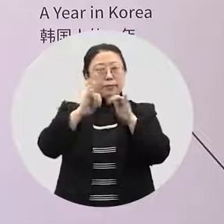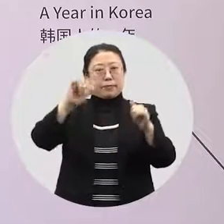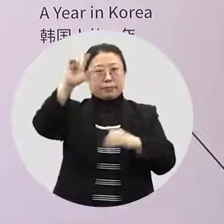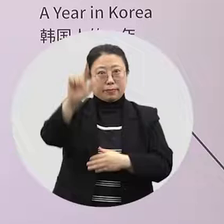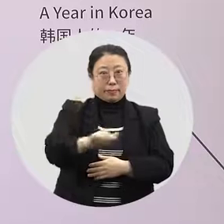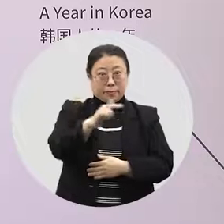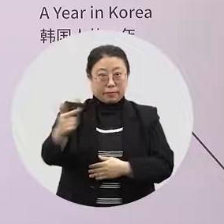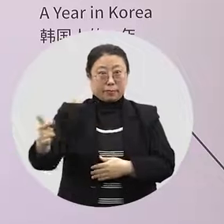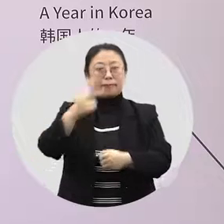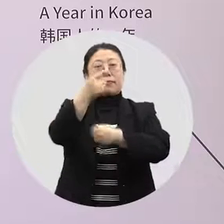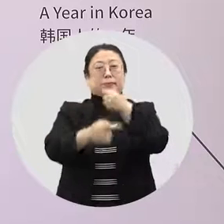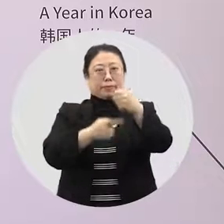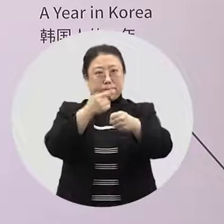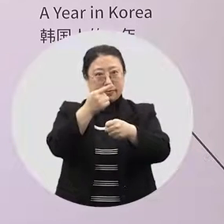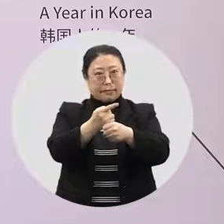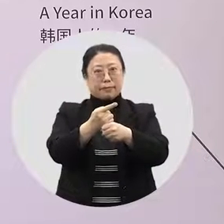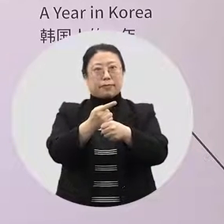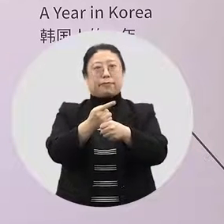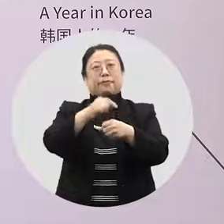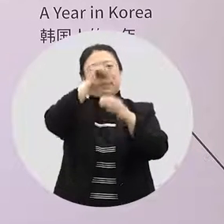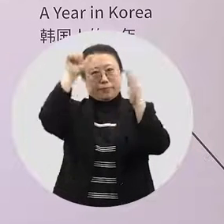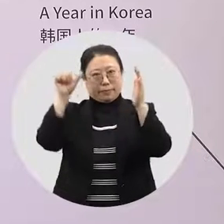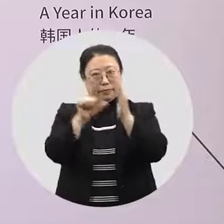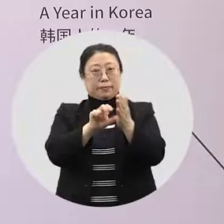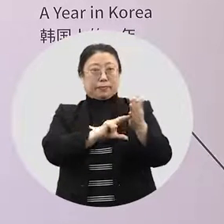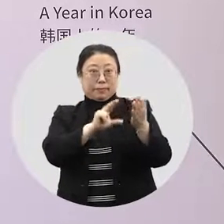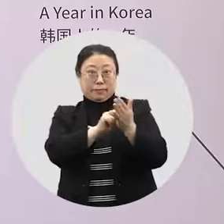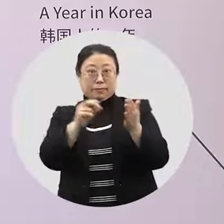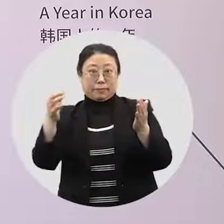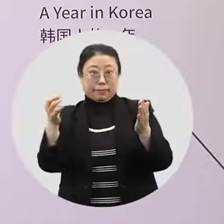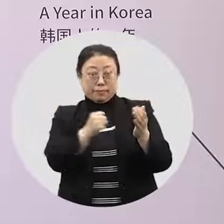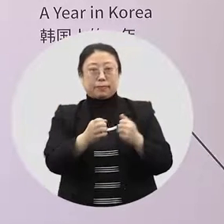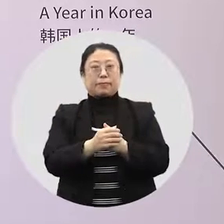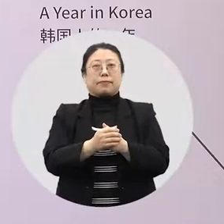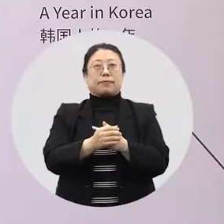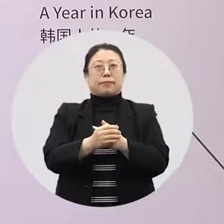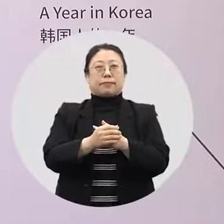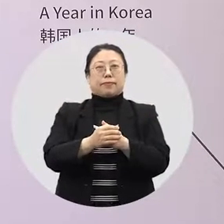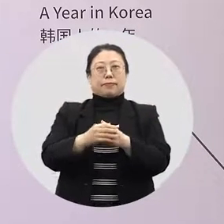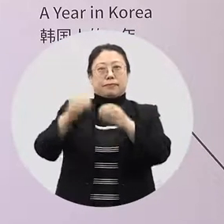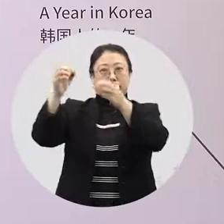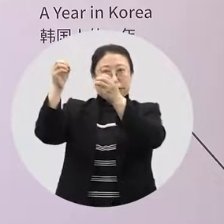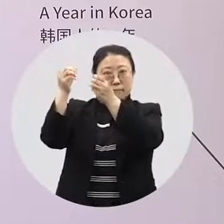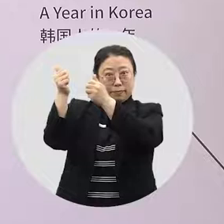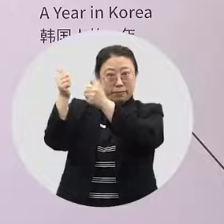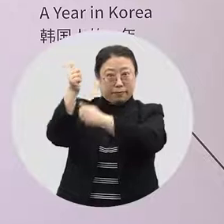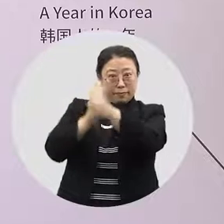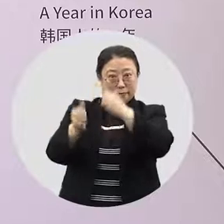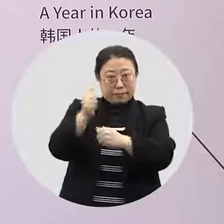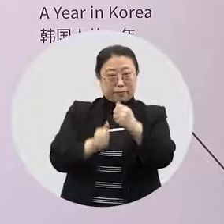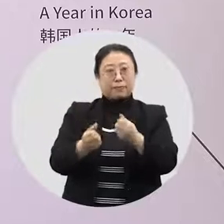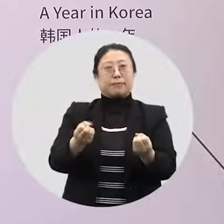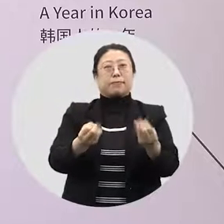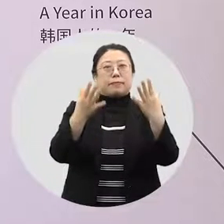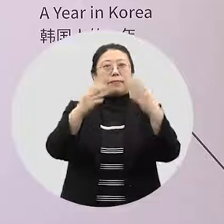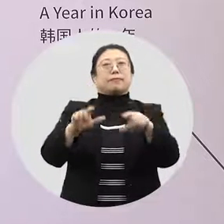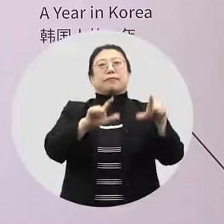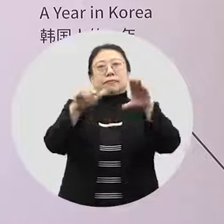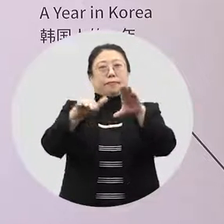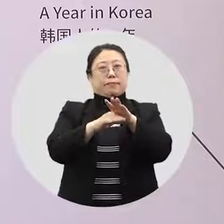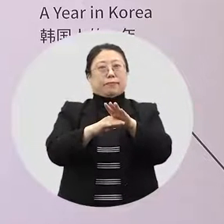하루 한국인의 1년 한국인의 일생이라는 주제로 우리의 세시풍속과 생활 문화를 살펴볼 수